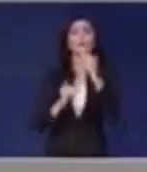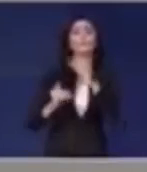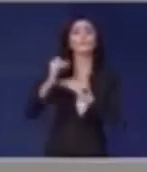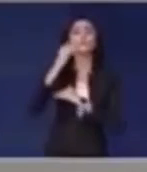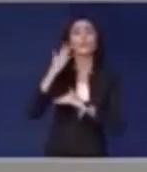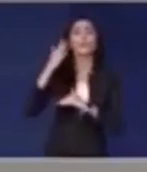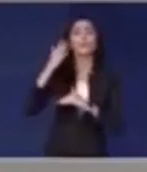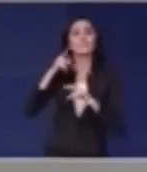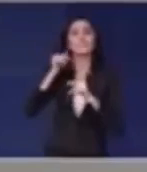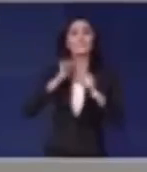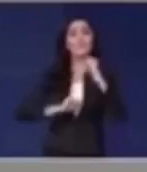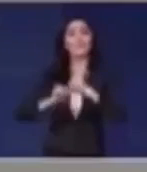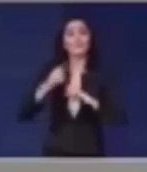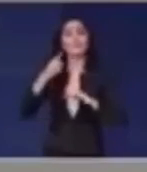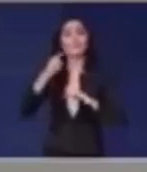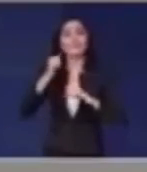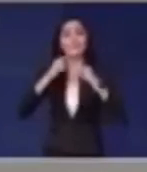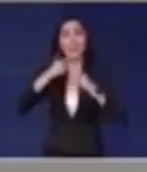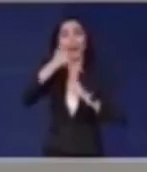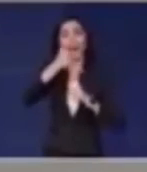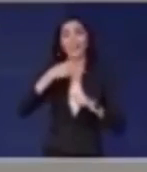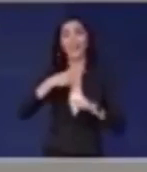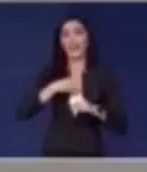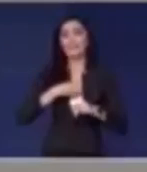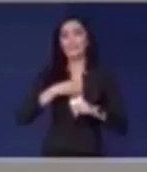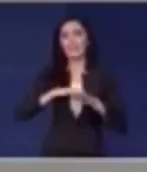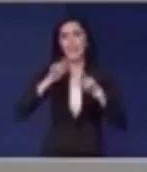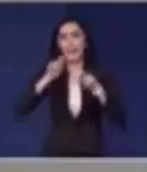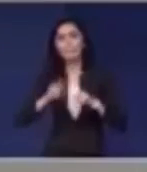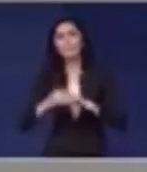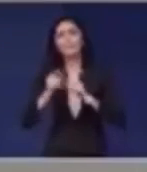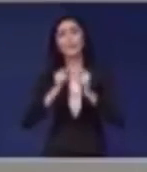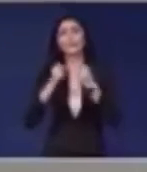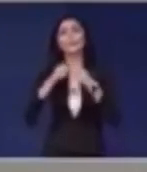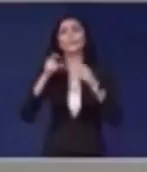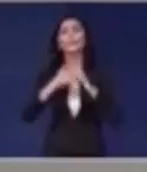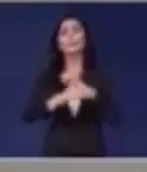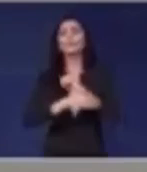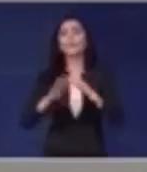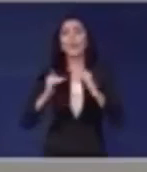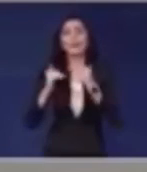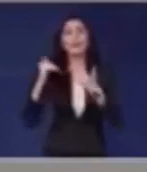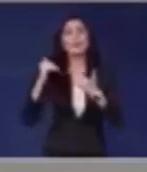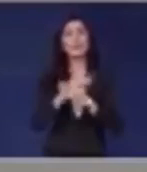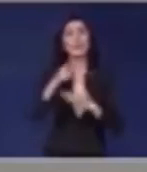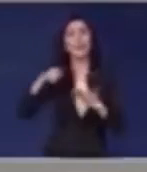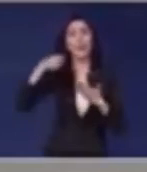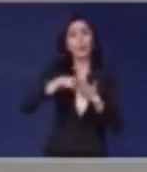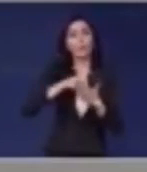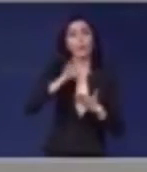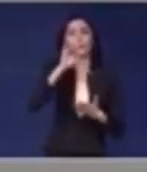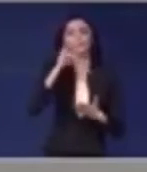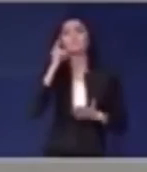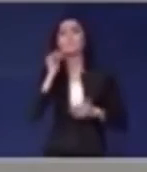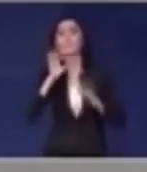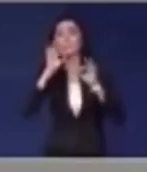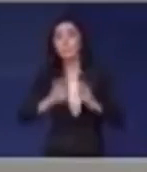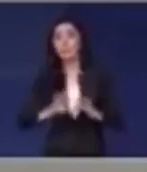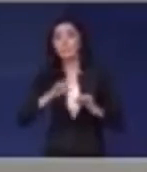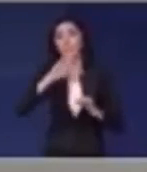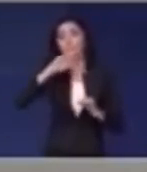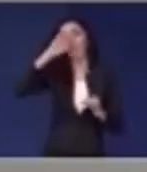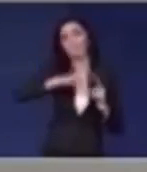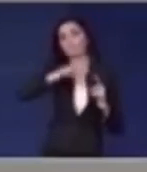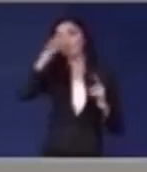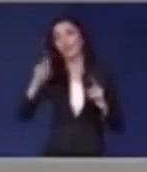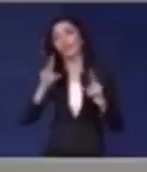6 Haziran'da yapılacak burs ve kredi ödemelerini 19 mayıs'tan başlatıp bayrama kadar